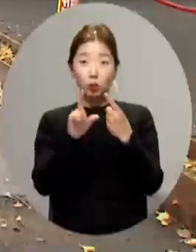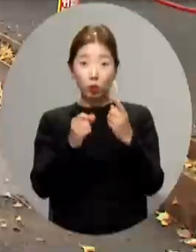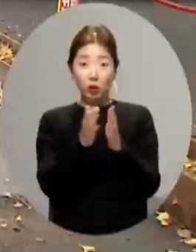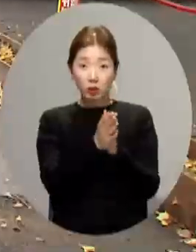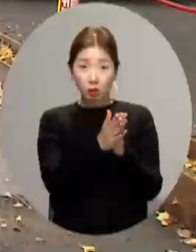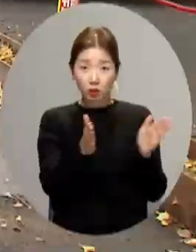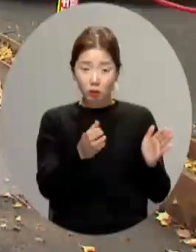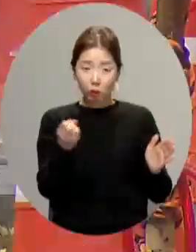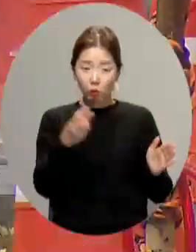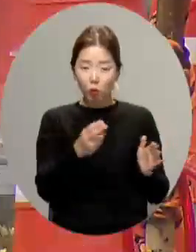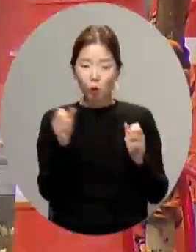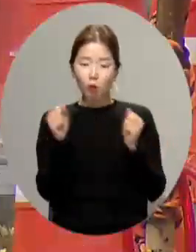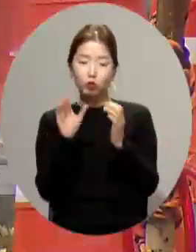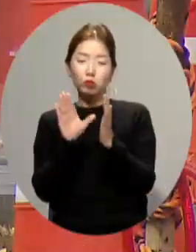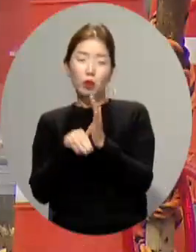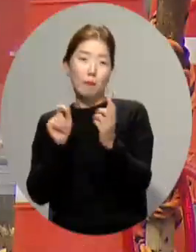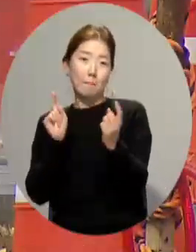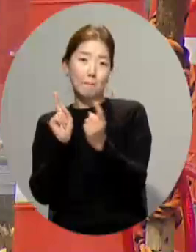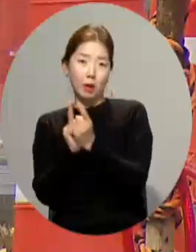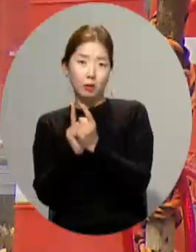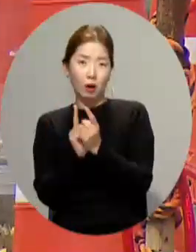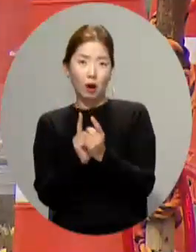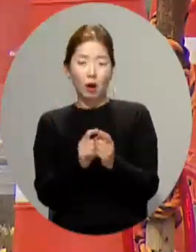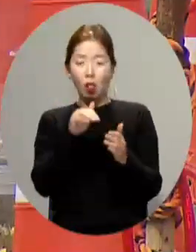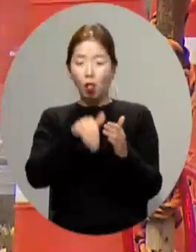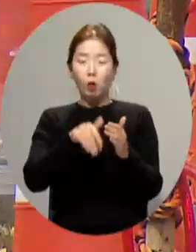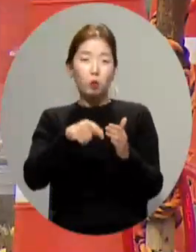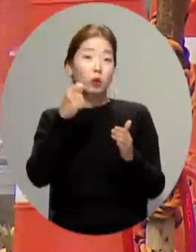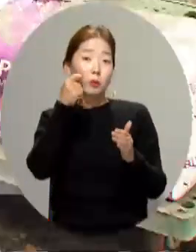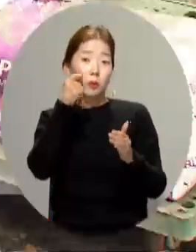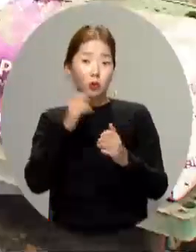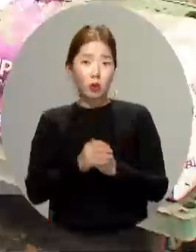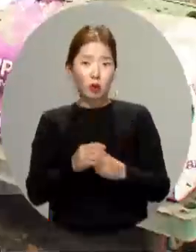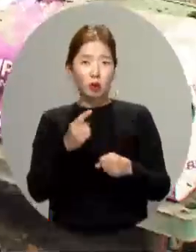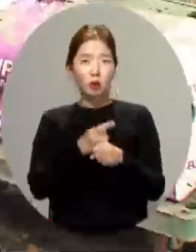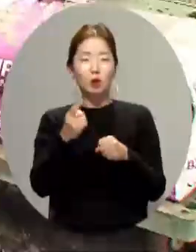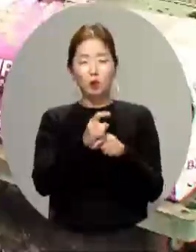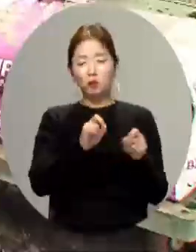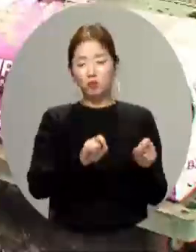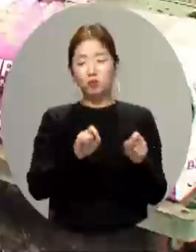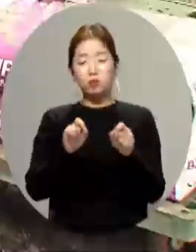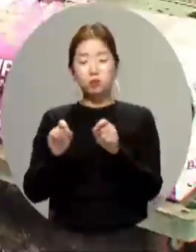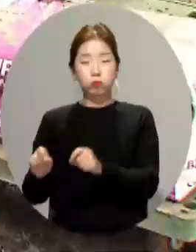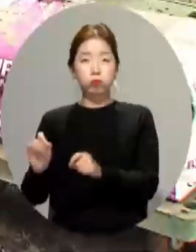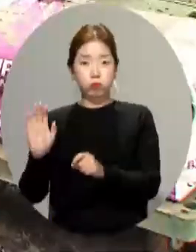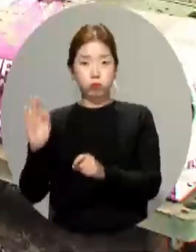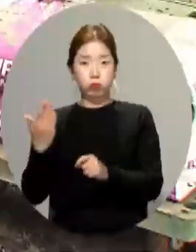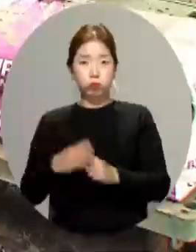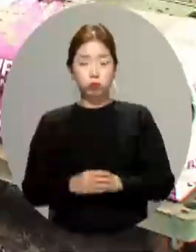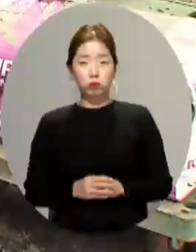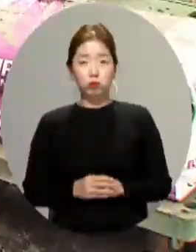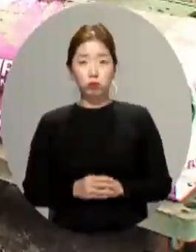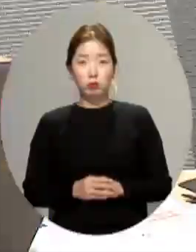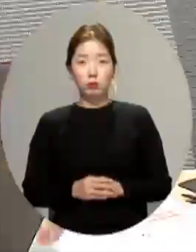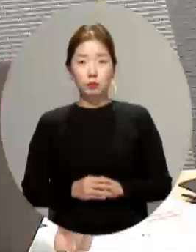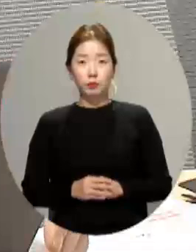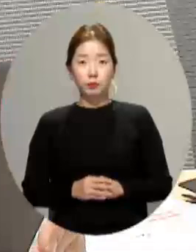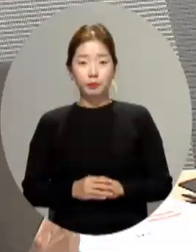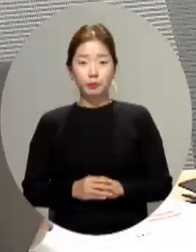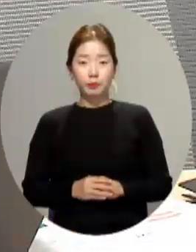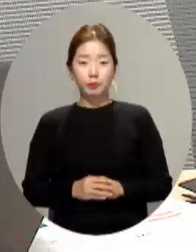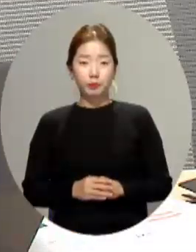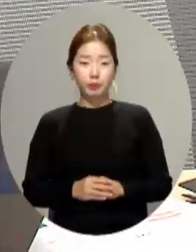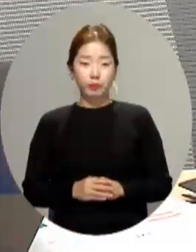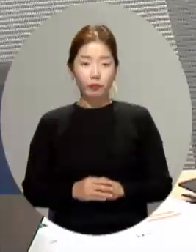사업이 또다시 동절기에 접어들면서 공사가 불가능해져 내년으로 미뤄지는 상황이 재현되고 있습니다. 안전에